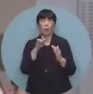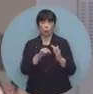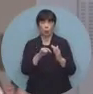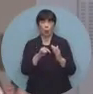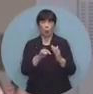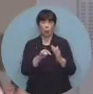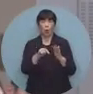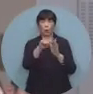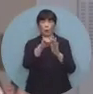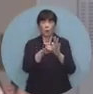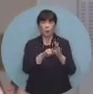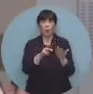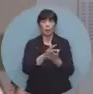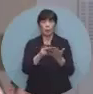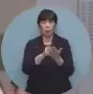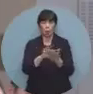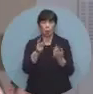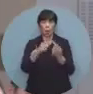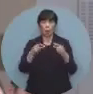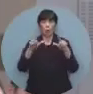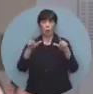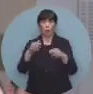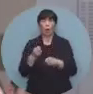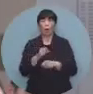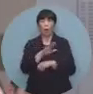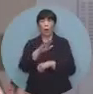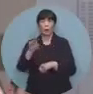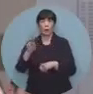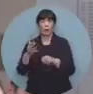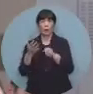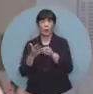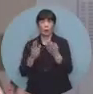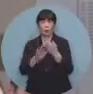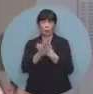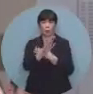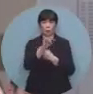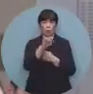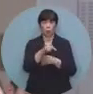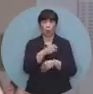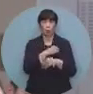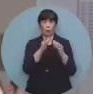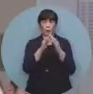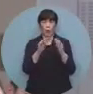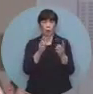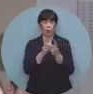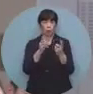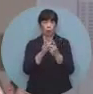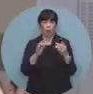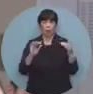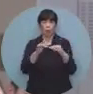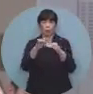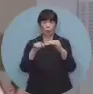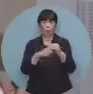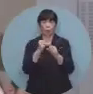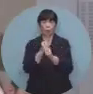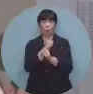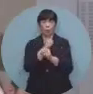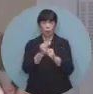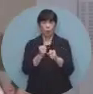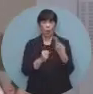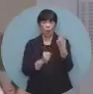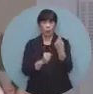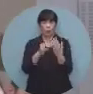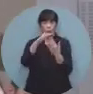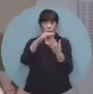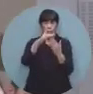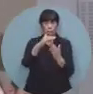用紙及び資料を公表している平成28年度以降この委員会の対象とな建設局の事業で費用体効果が一